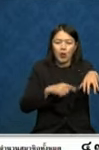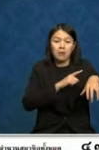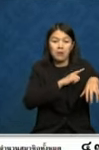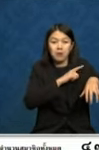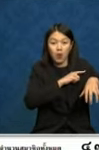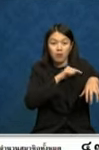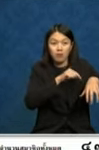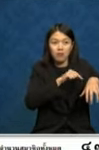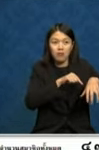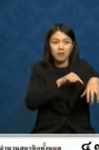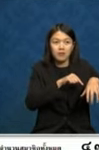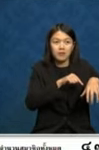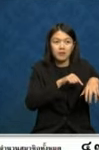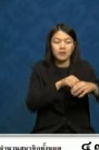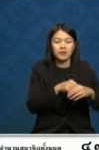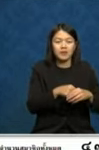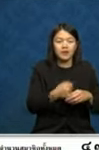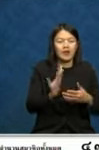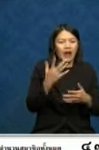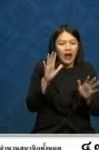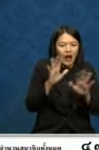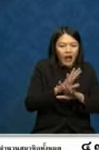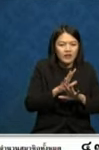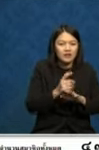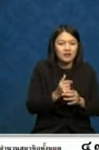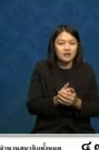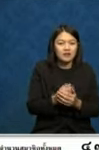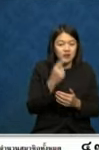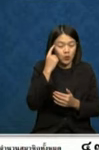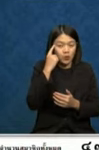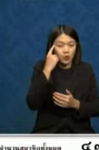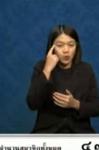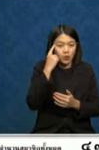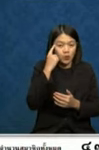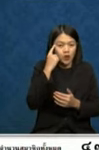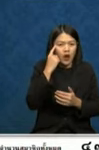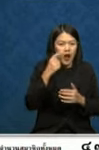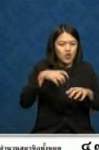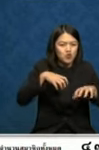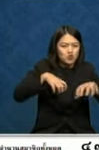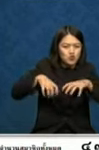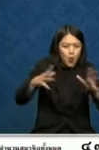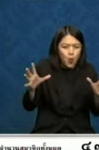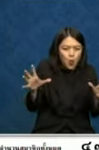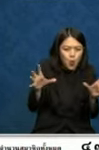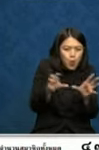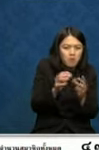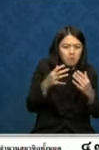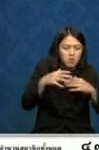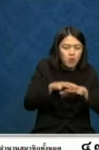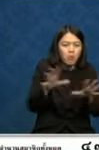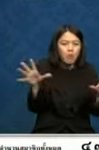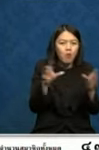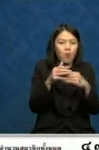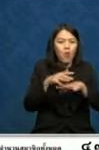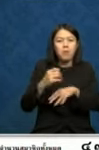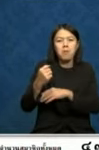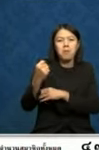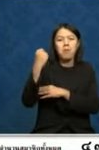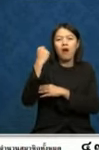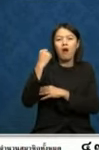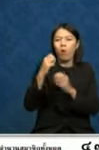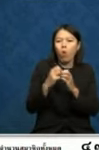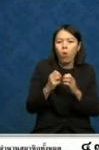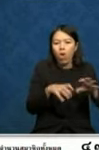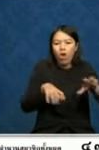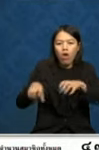ที่บูรณาการคุ้นไหมครับท่านประธานบูรณาการ ้างคำว่าบูรณาการอ้างเรื่องความมั่นคงแทรกแซงในทุกเรื่